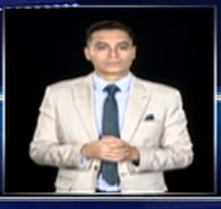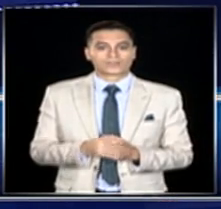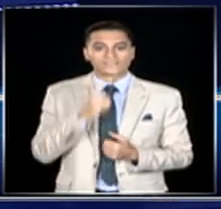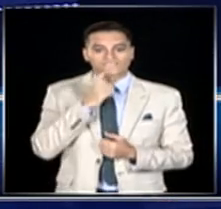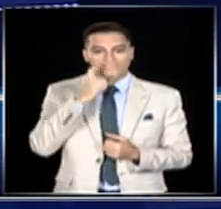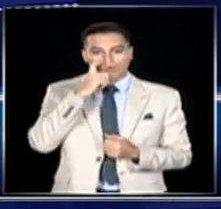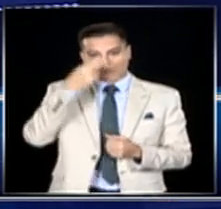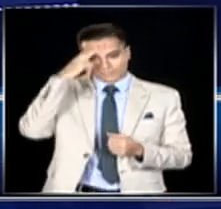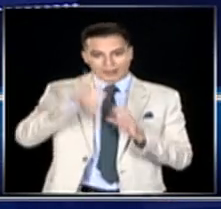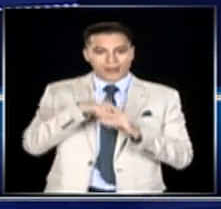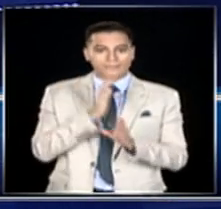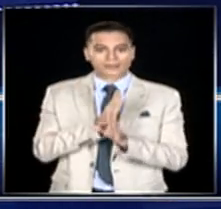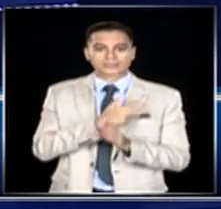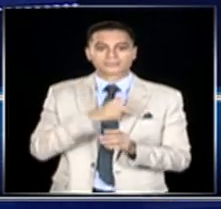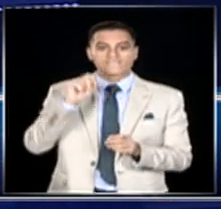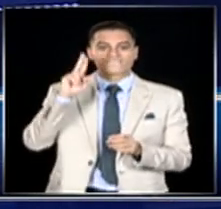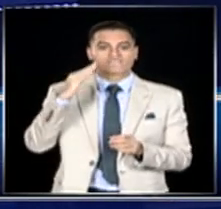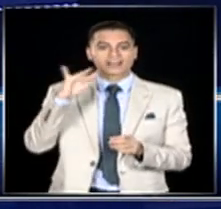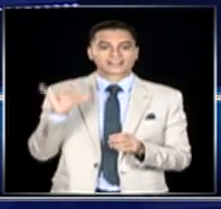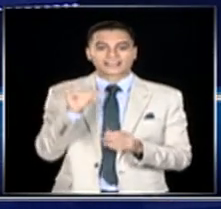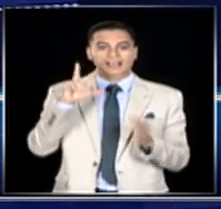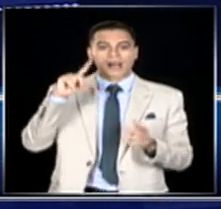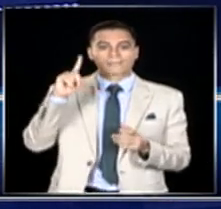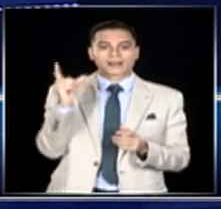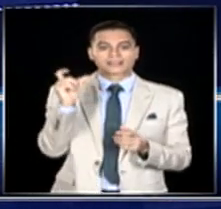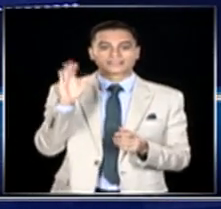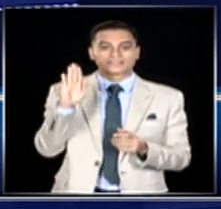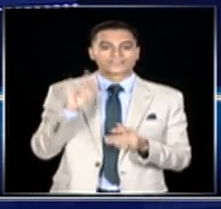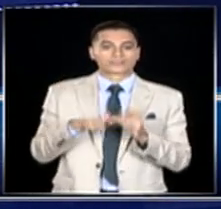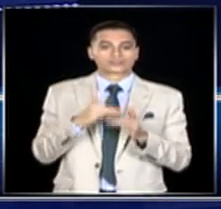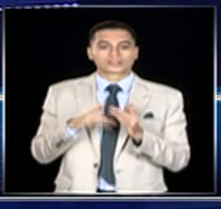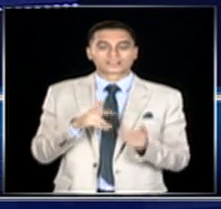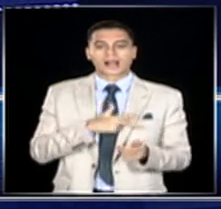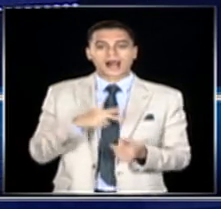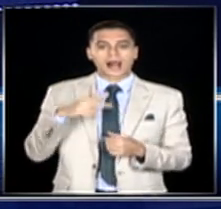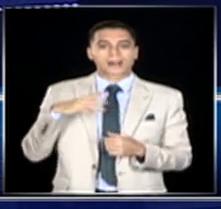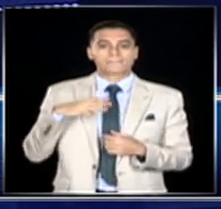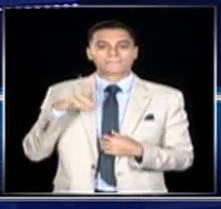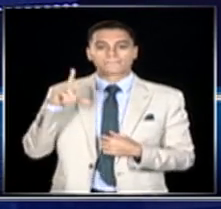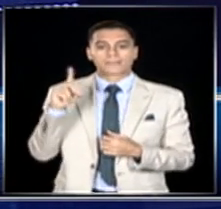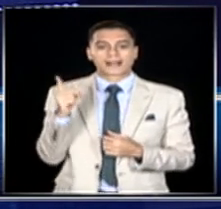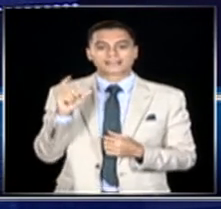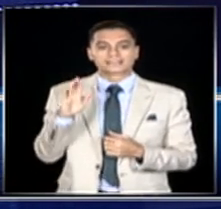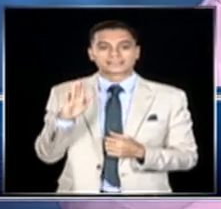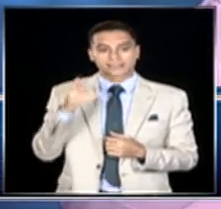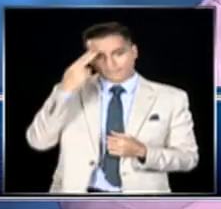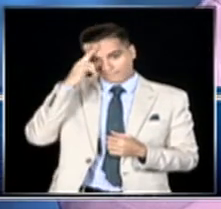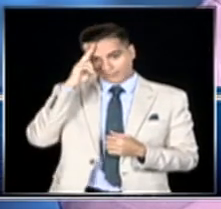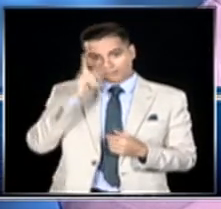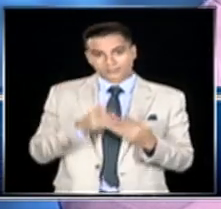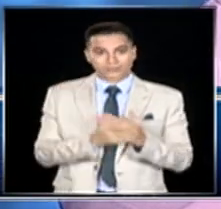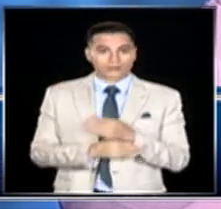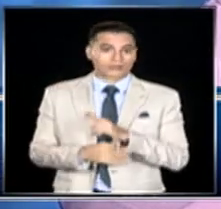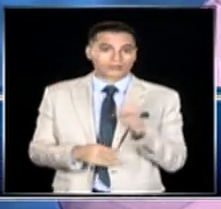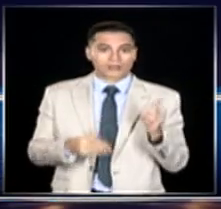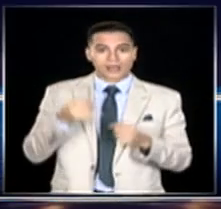فنون. فنان قام بدور فتح البرنس في مسلسل البرنس، فمن هو؟ خطفت البازر.